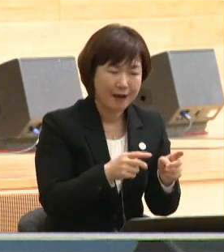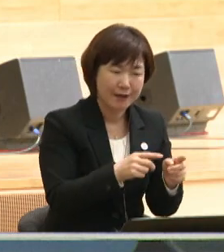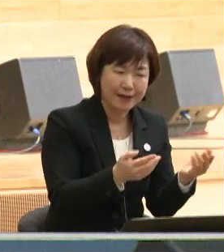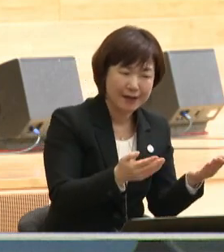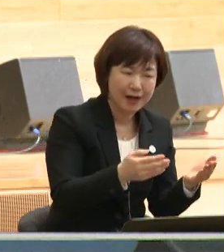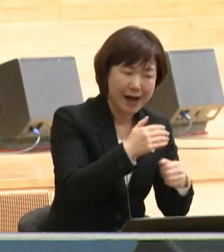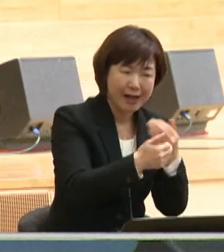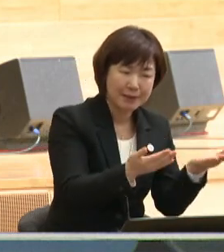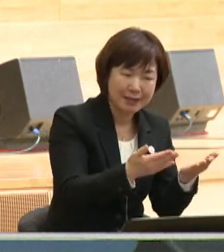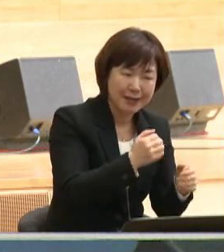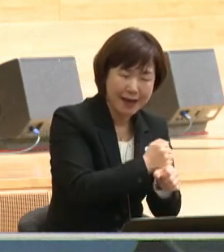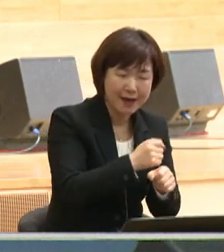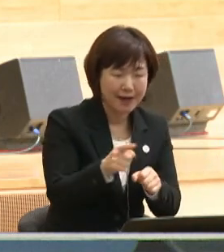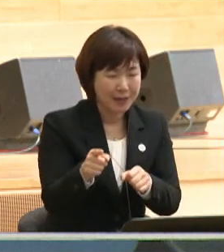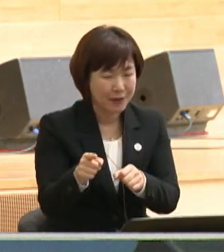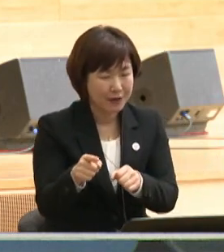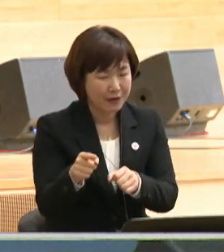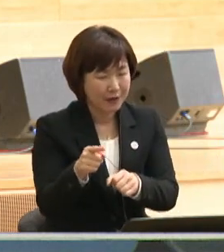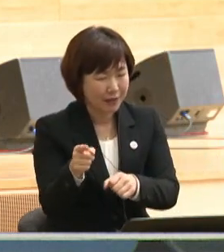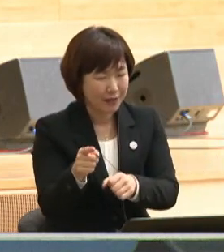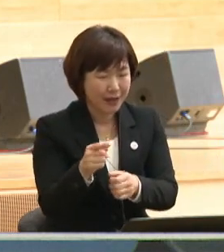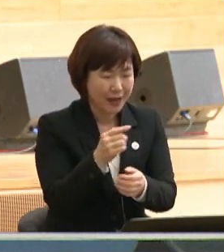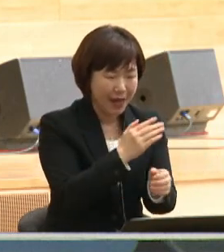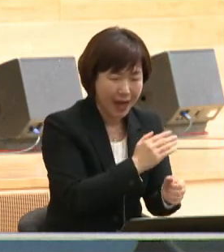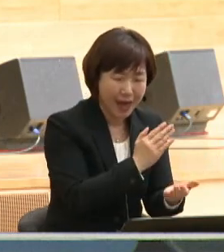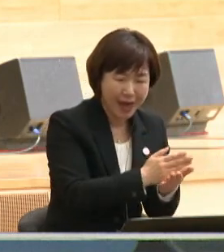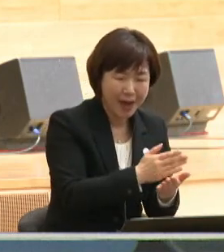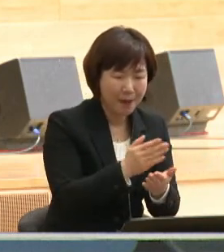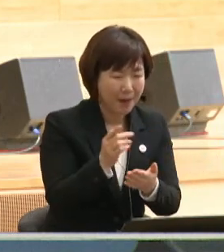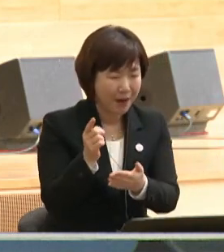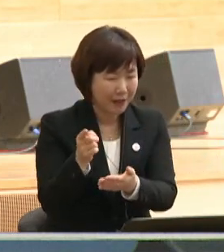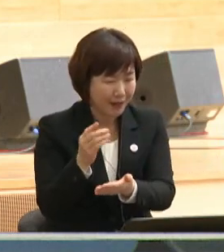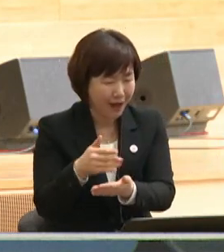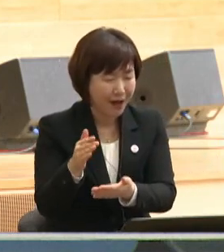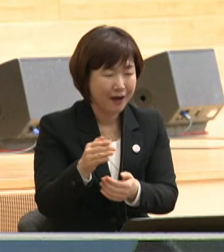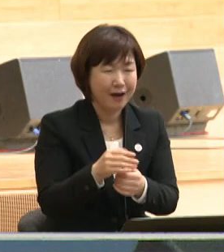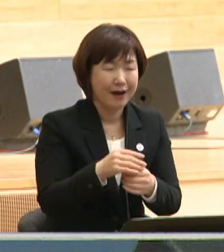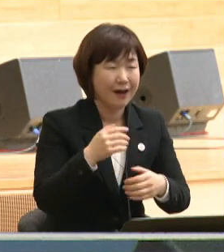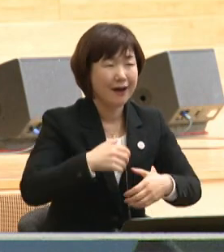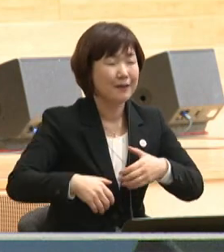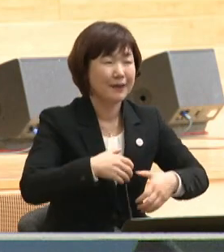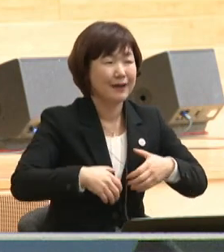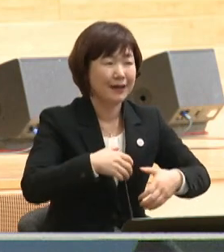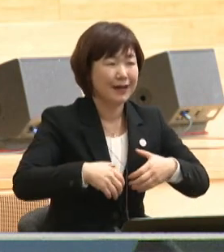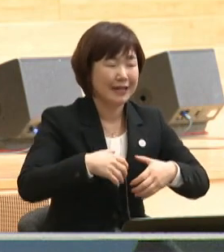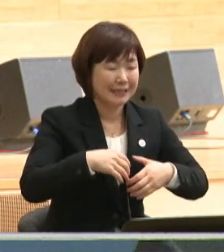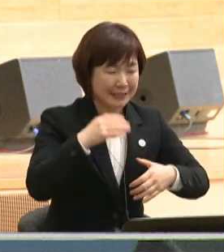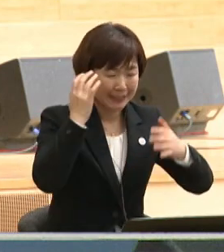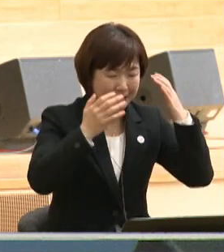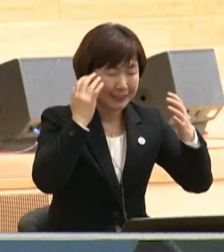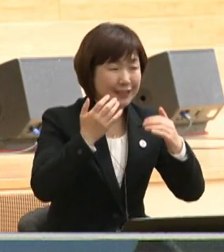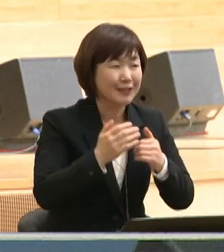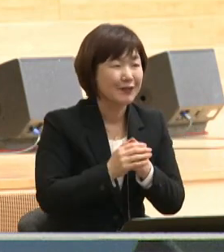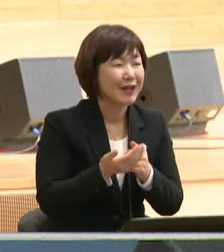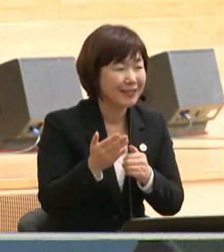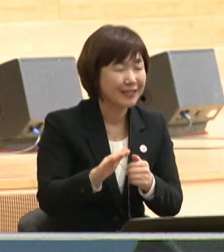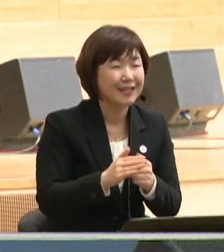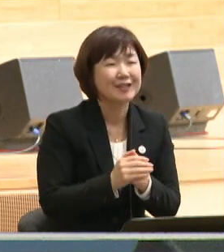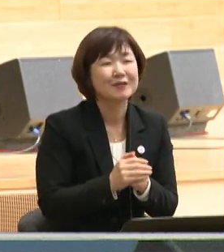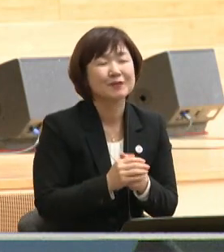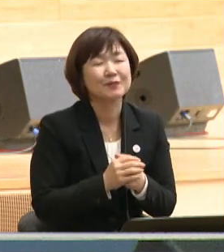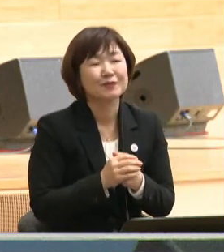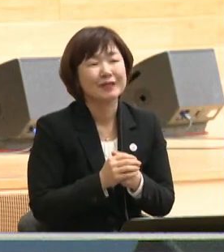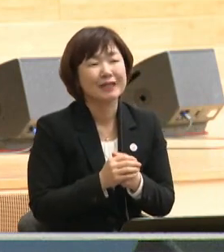기도하던 중이었기 때문에 이제야는 저에게 더덕 솔깃한 제안이었어요 저를 주저하게 만들었습니다 그런데 저는